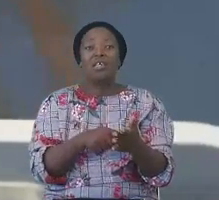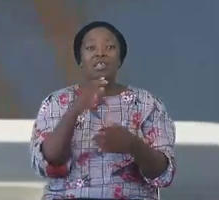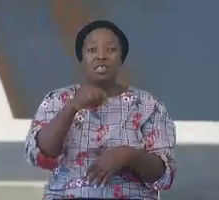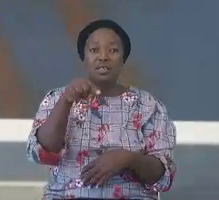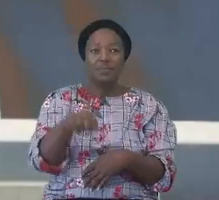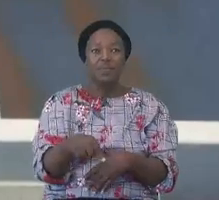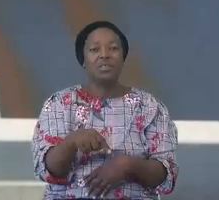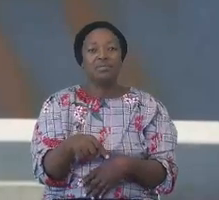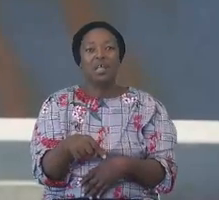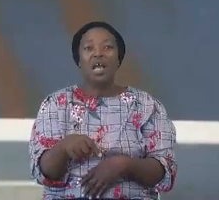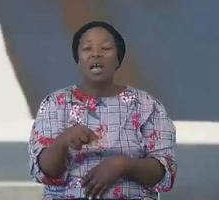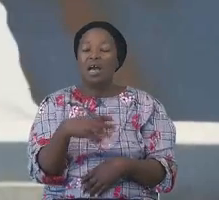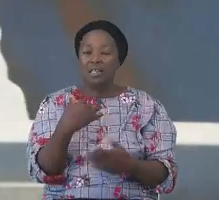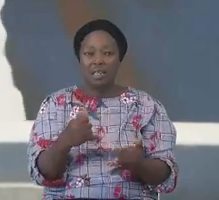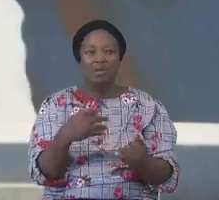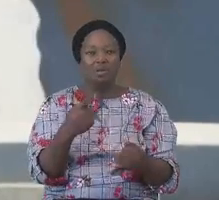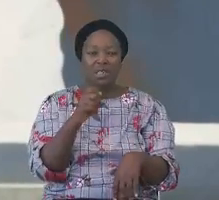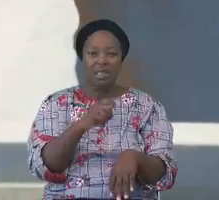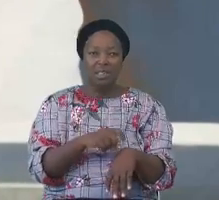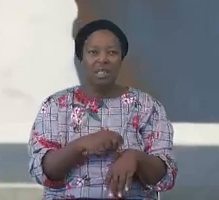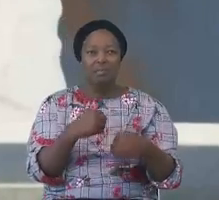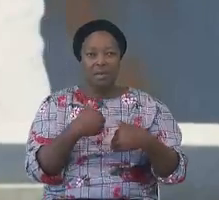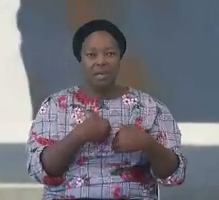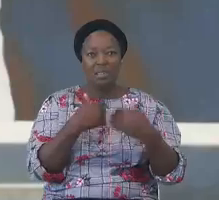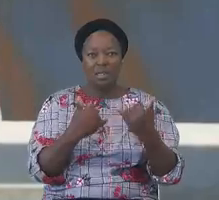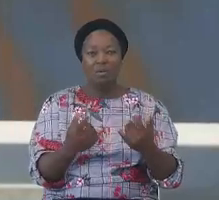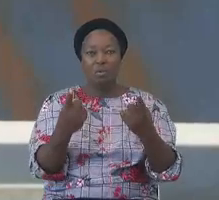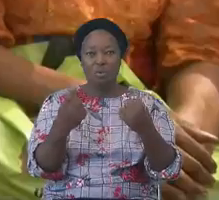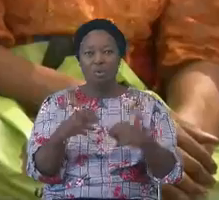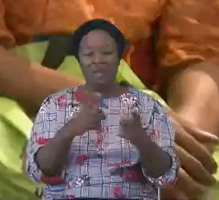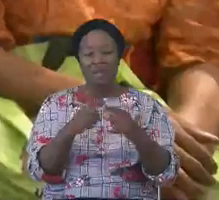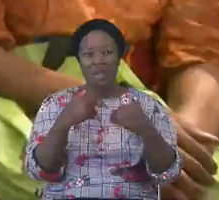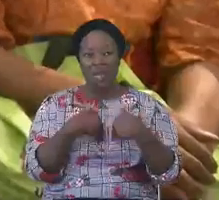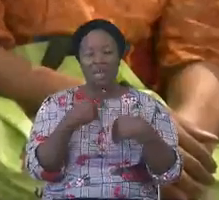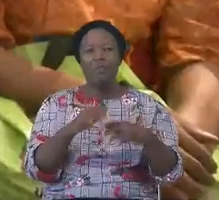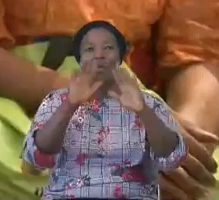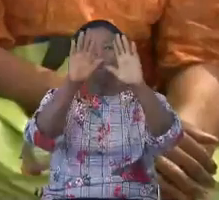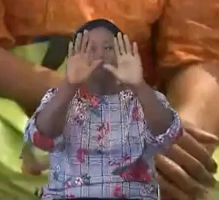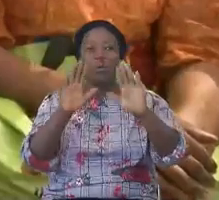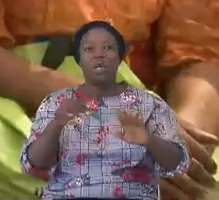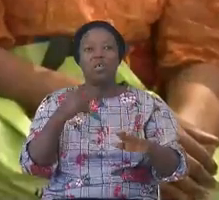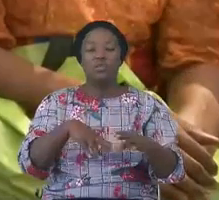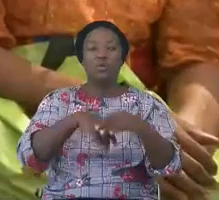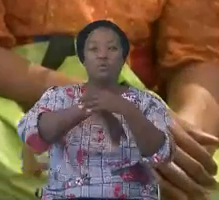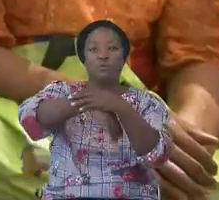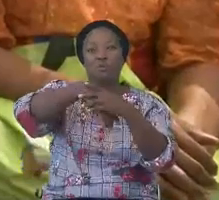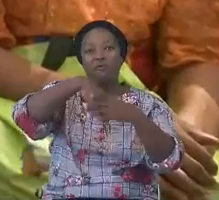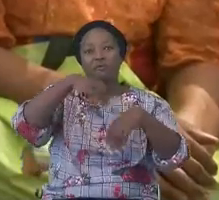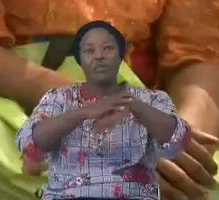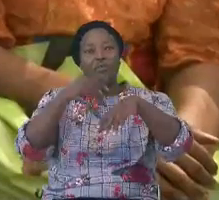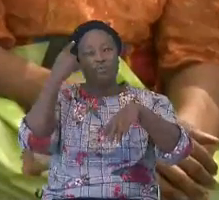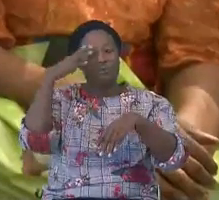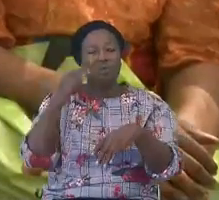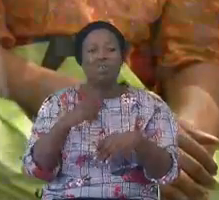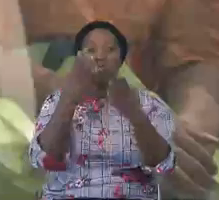cœur. Et il y a la tristesse dans le cœur. Maintenant, le moment était venu. Et nous avons la